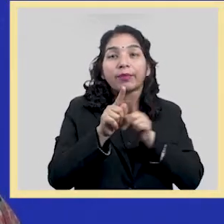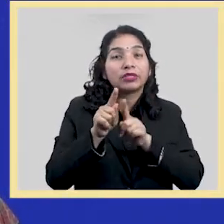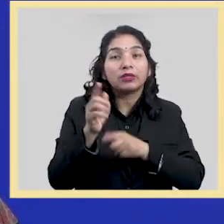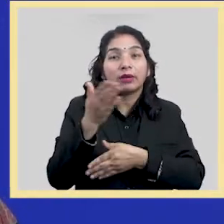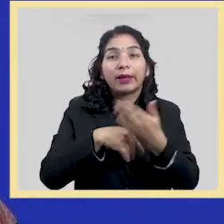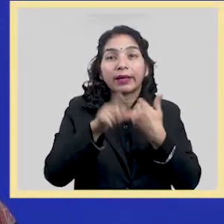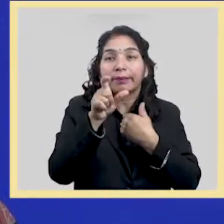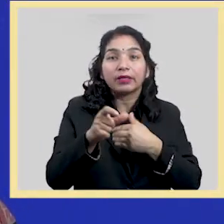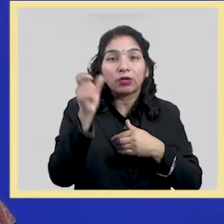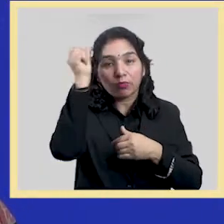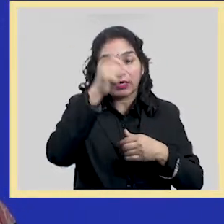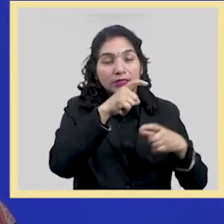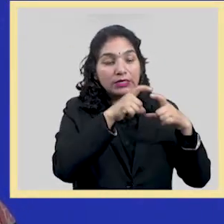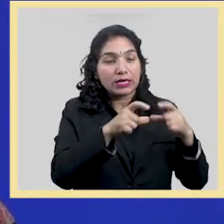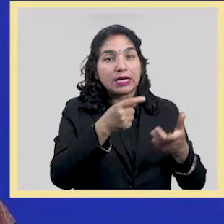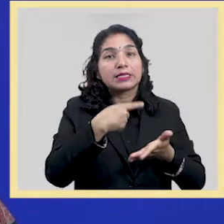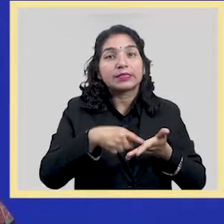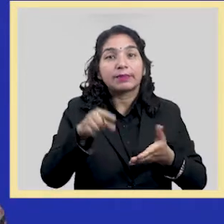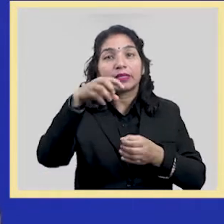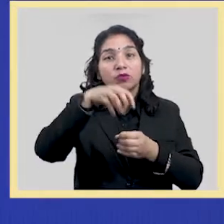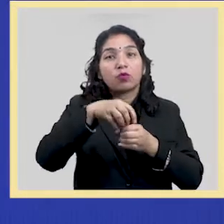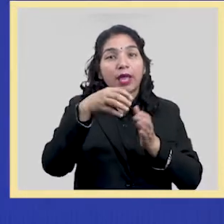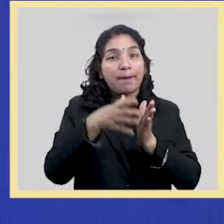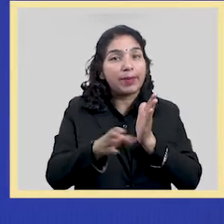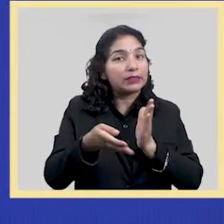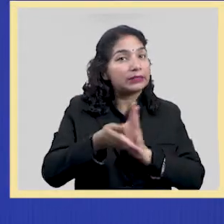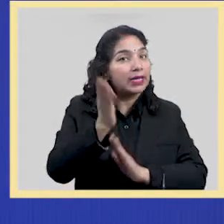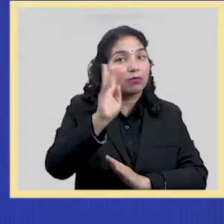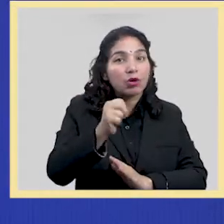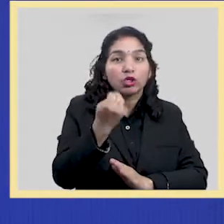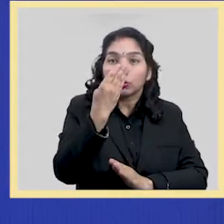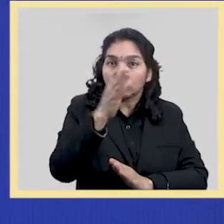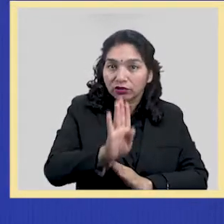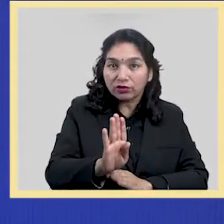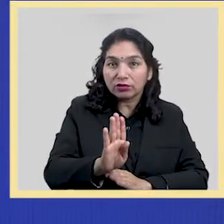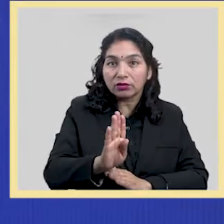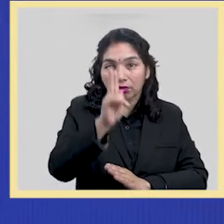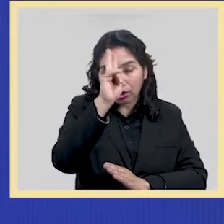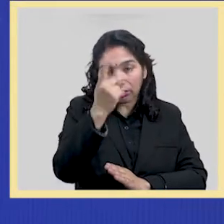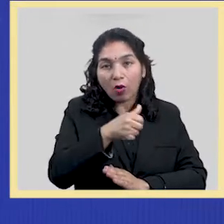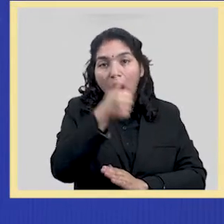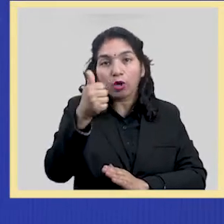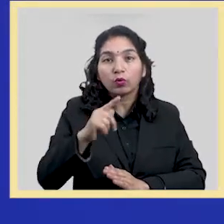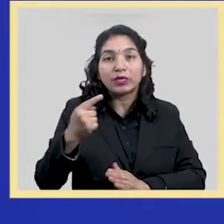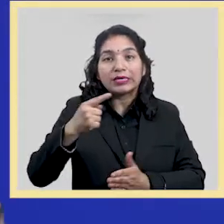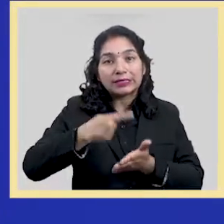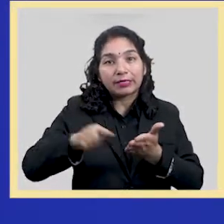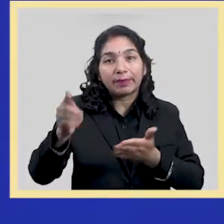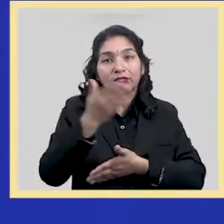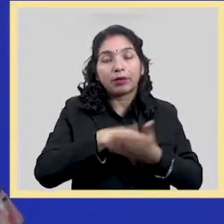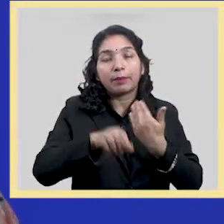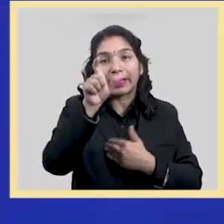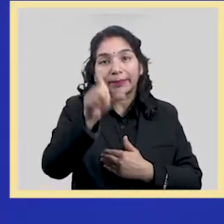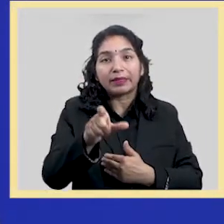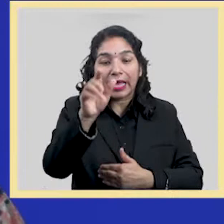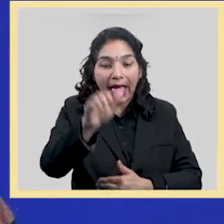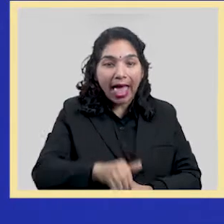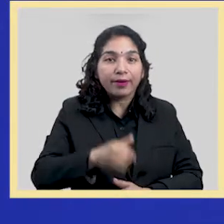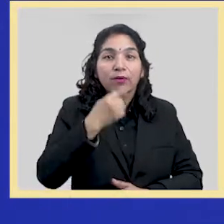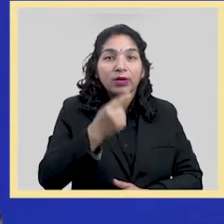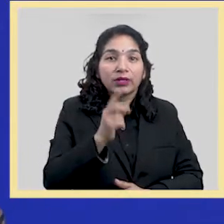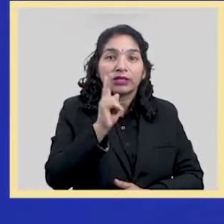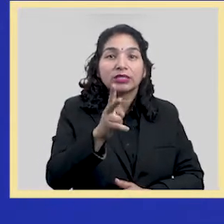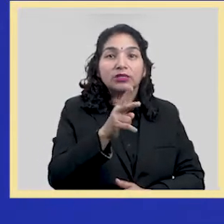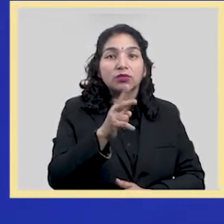छन्, अपाङ्गता भएको व्यक्तिहरूको परिचय पत्रको चाहिँ सिफारिस पनि ओडाबाटै जानुपर्ने हुन्छ होइन, अथवा अरू केही सिफारिस र अपाङ्गता भएको व्यक्तिहरूले आए